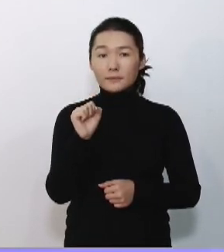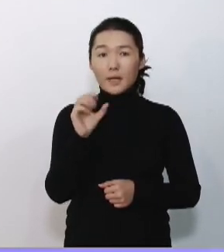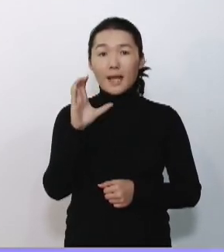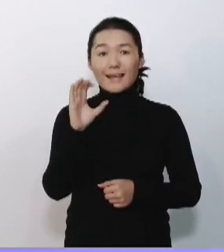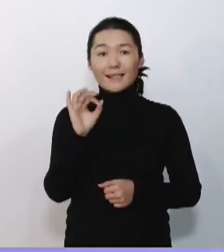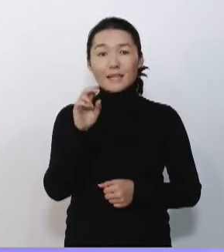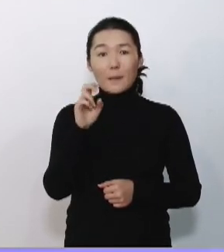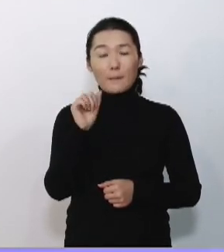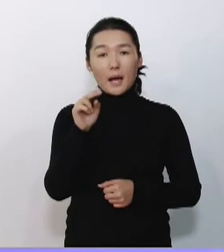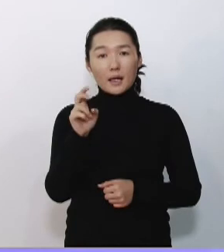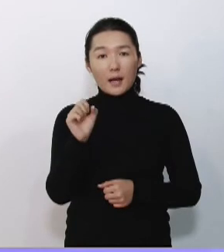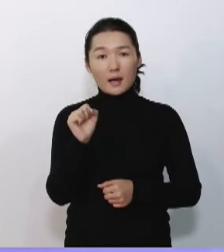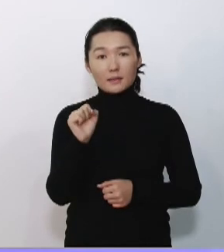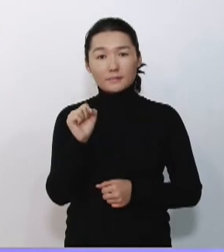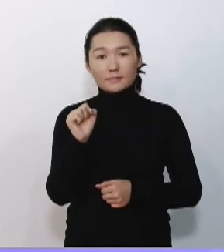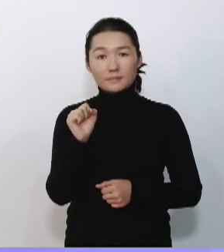собака,